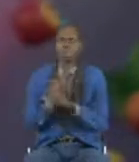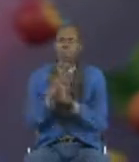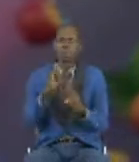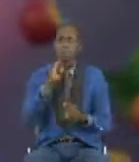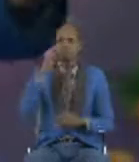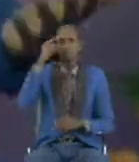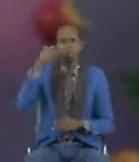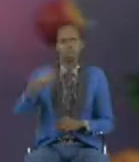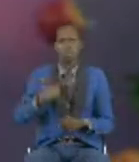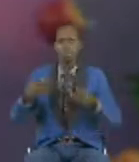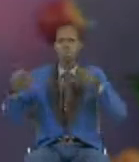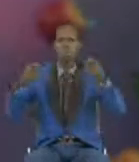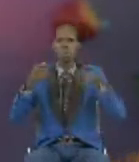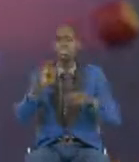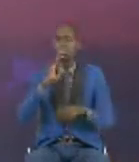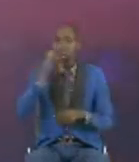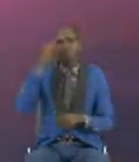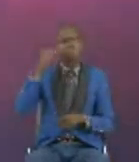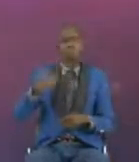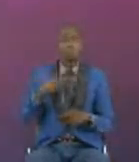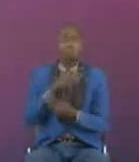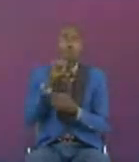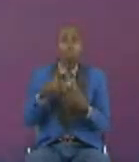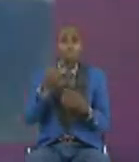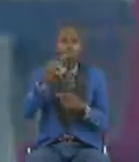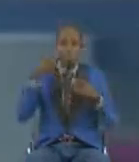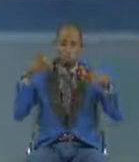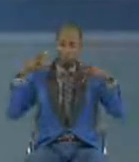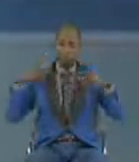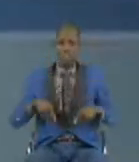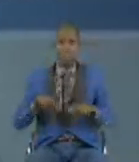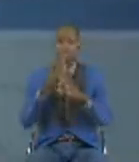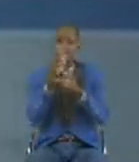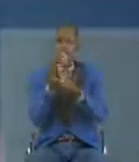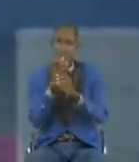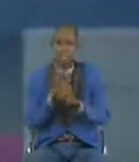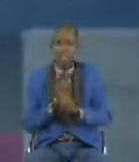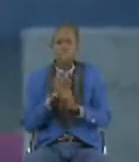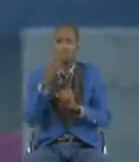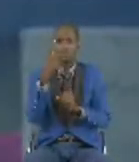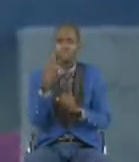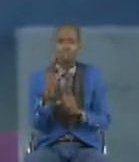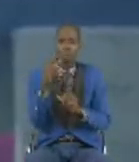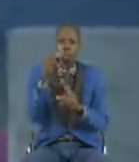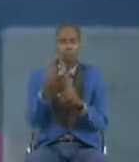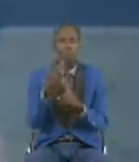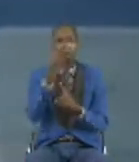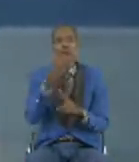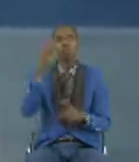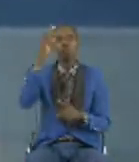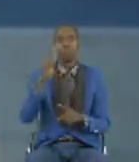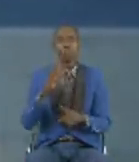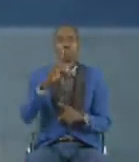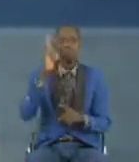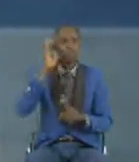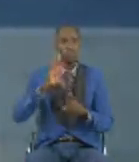moi. La domination, c'est pour moi. Quand tu reçois personnellement la parole de Dieu,